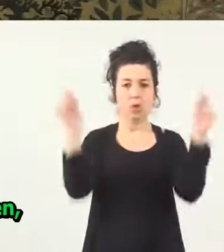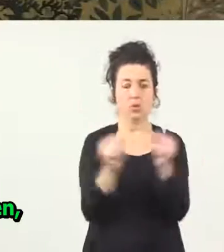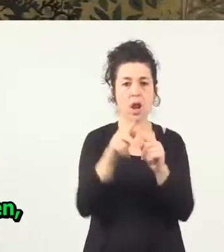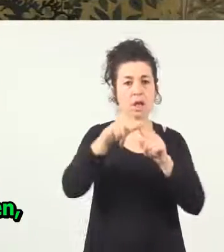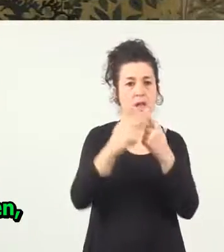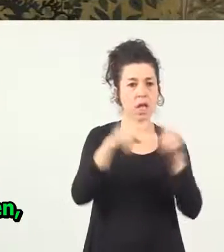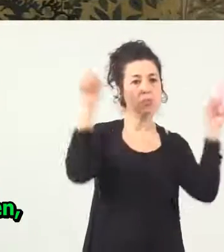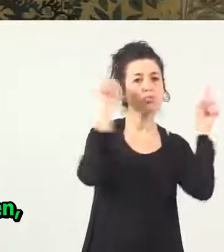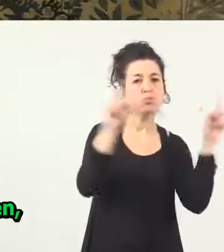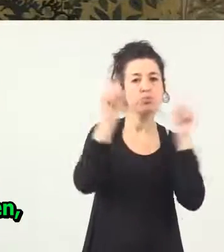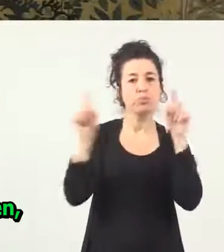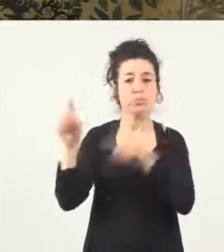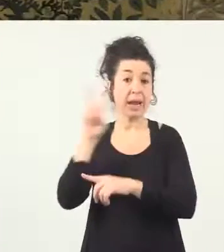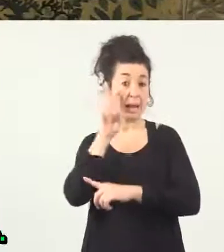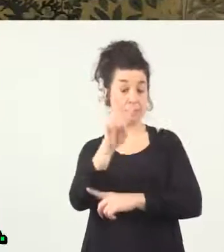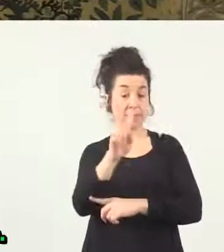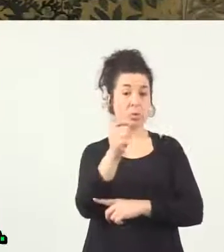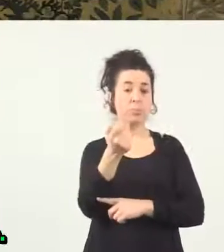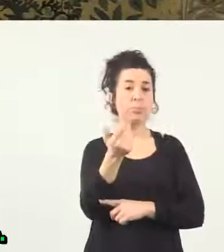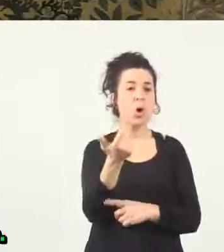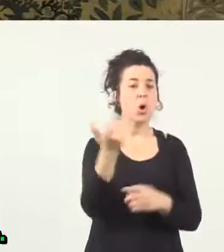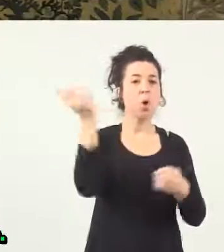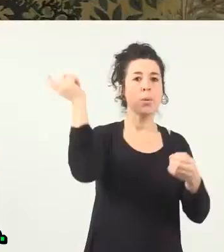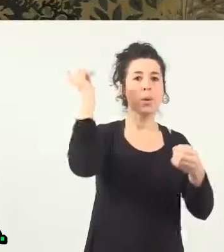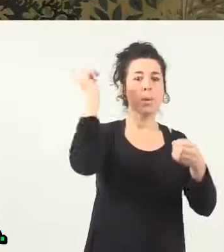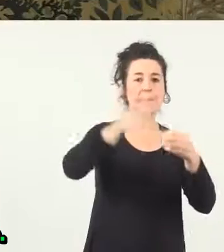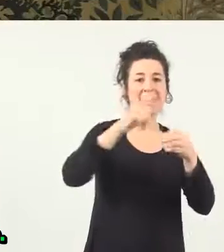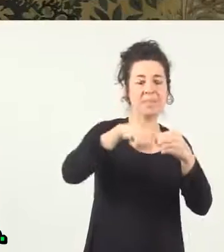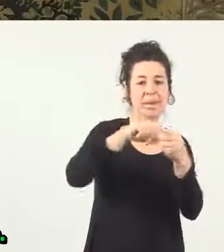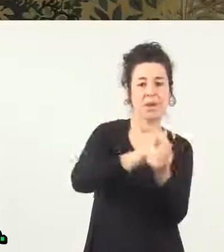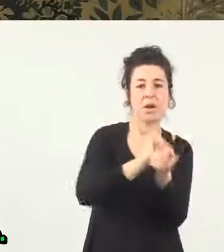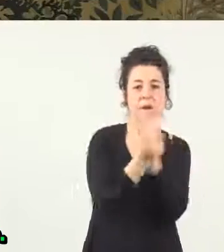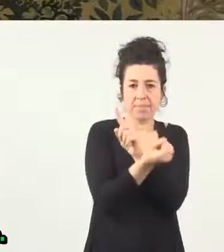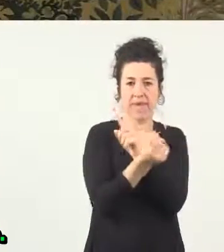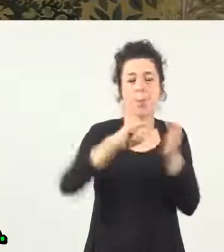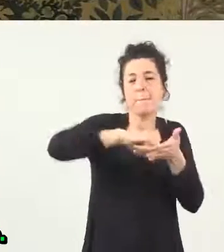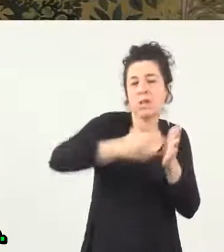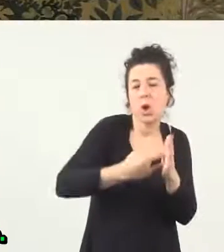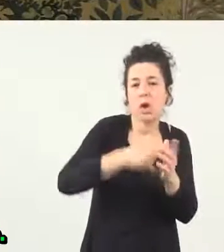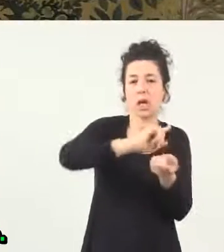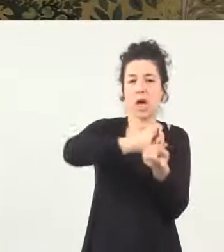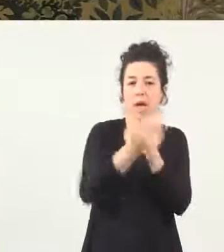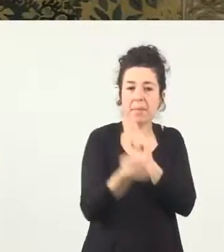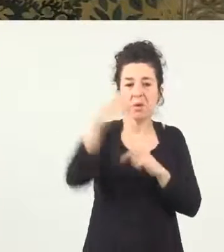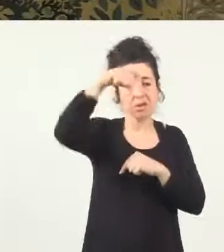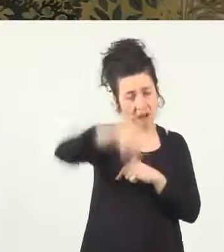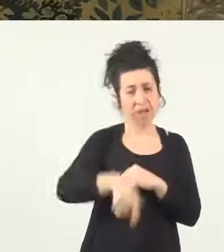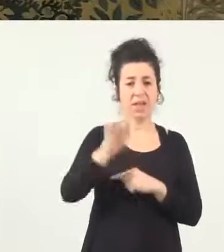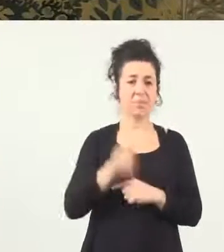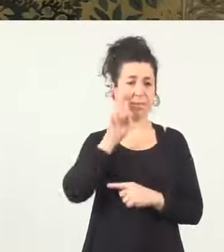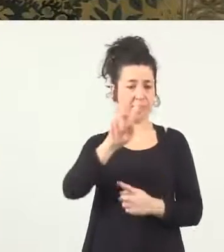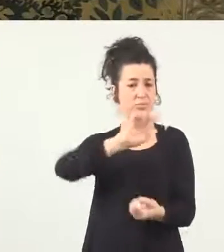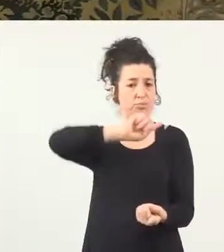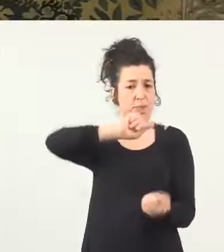hartze politiko aldatu behar dan, ala ez, ezta? Osea, metodologiak ere, bueno, aldaketak ikusten dira gurean ere bai, ezta?